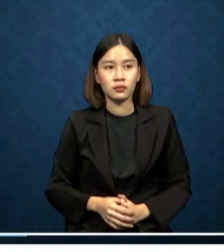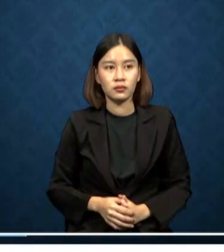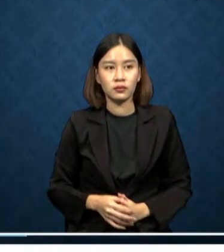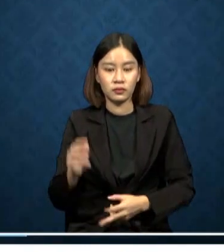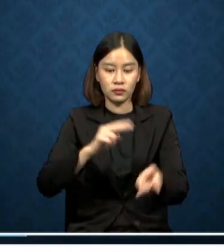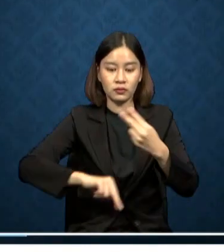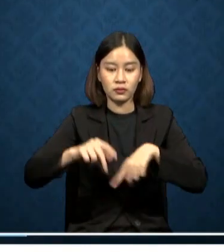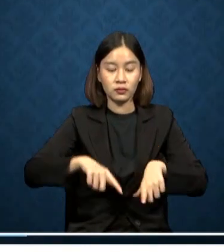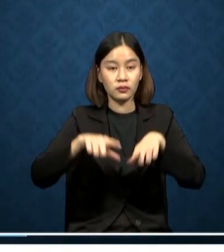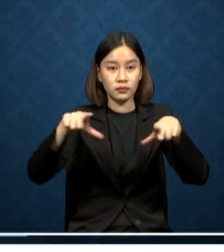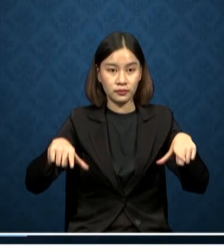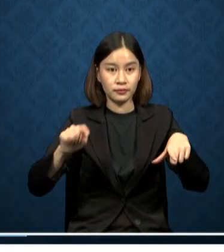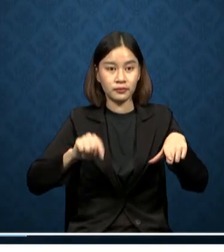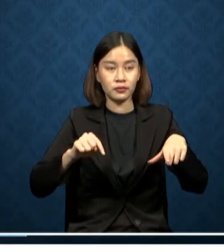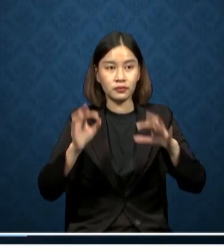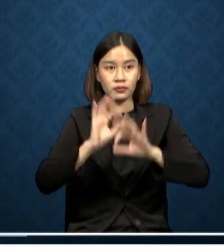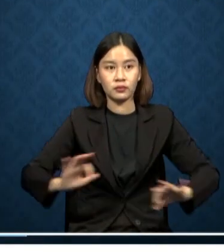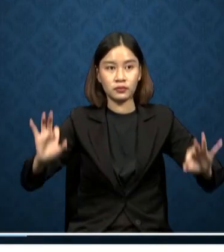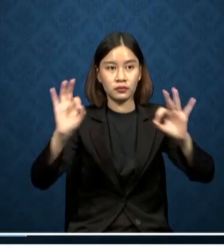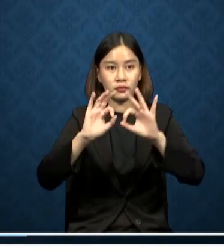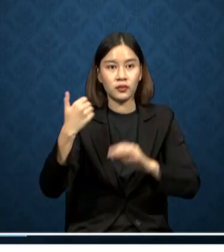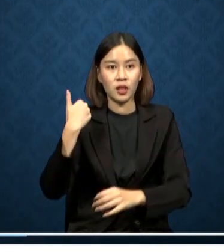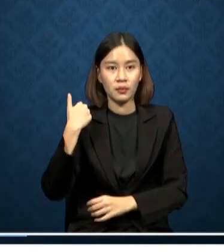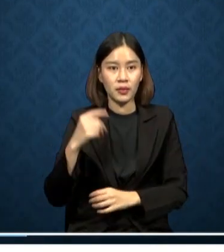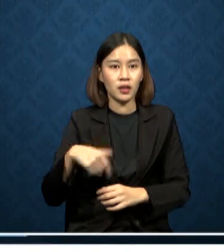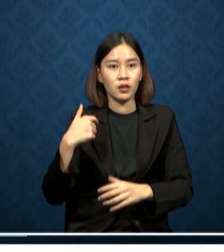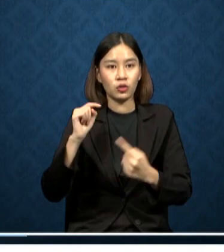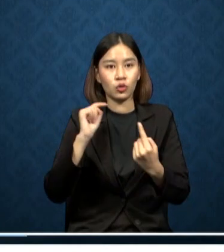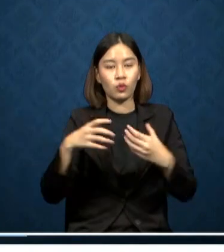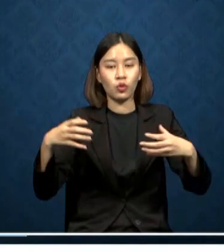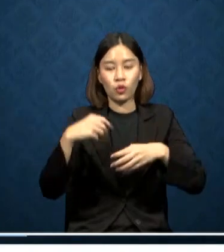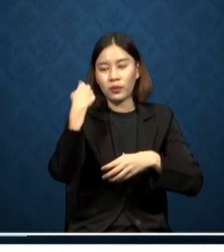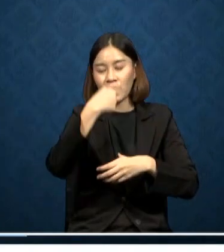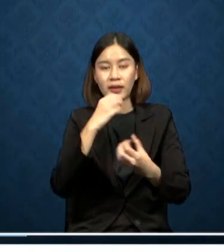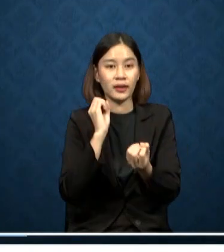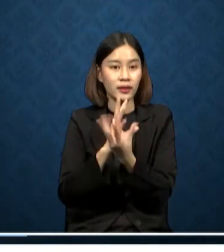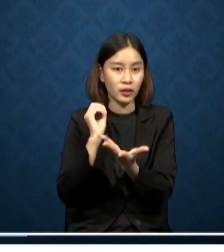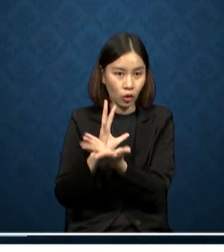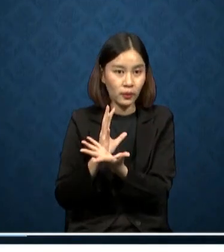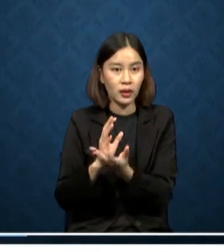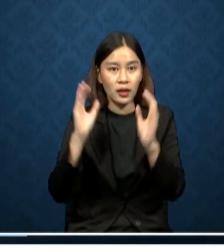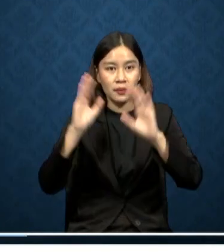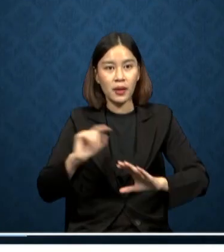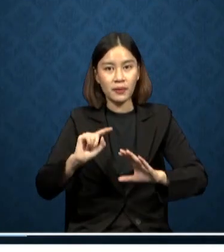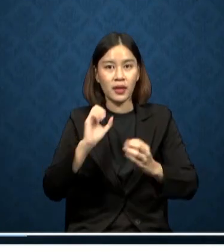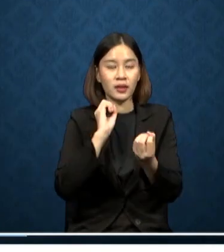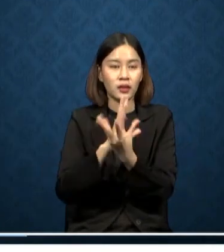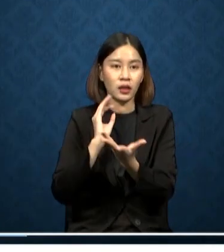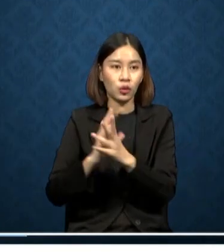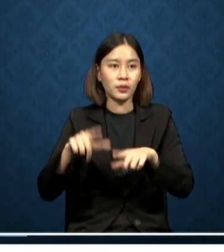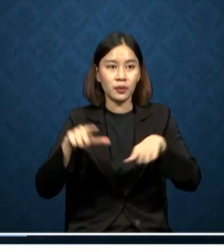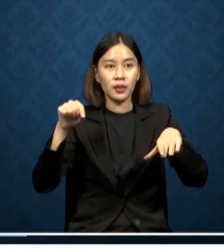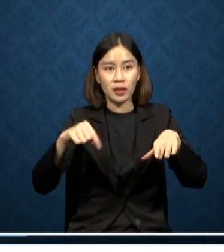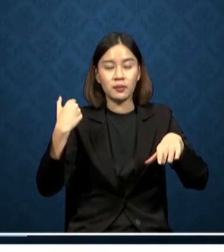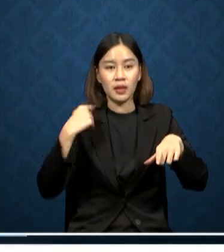การ โบครุที่โดย เฉาพืนที่ทปกตวามคามขึ้นไวของกลม aperภลิแรงในสหนาการเกอ Season ร Online